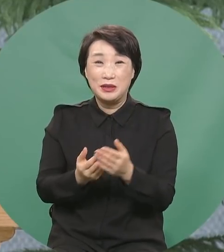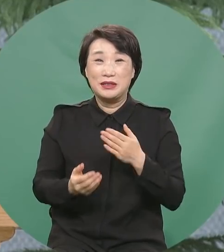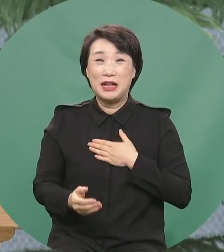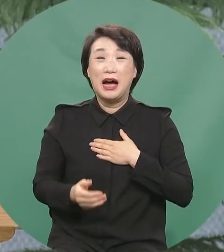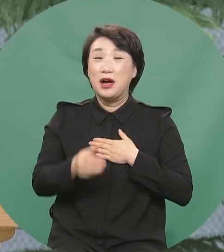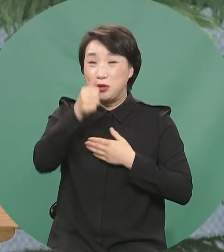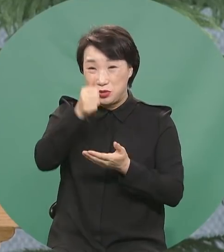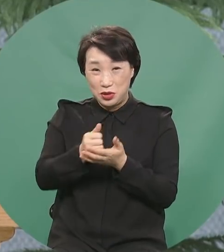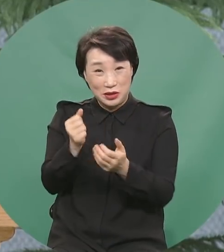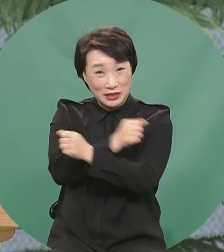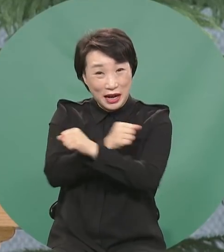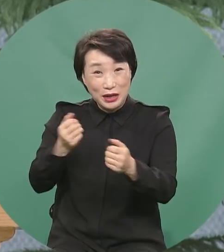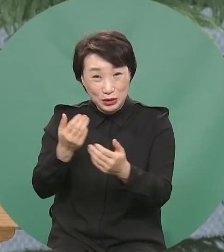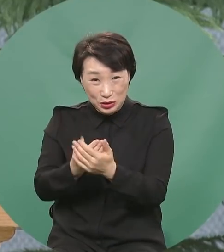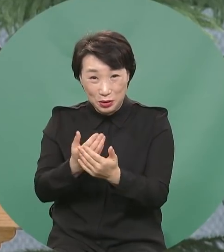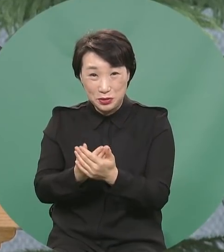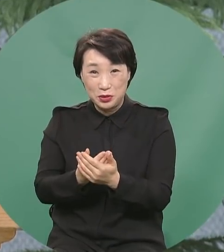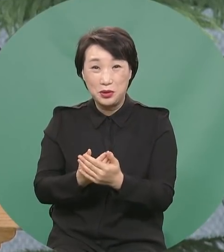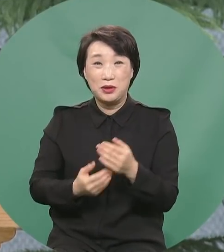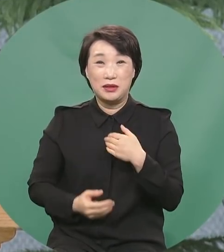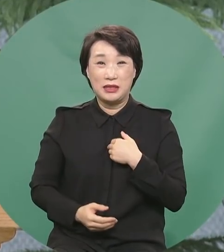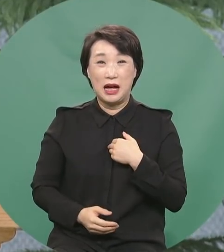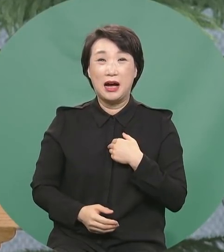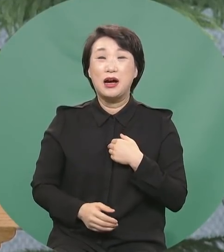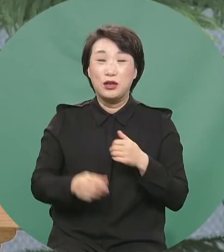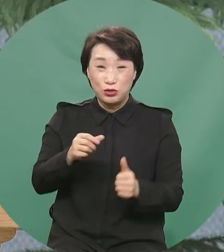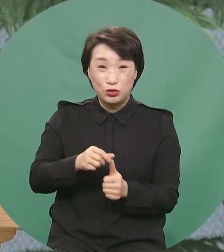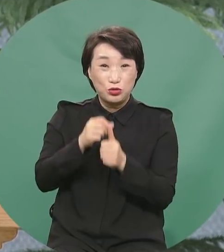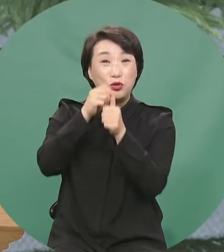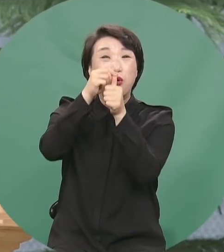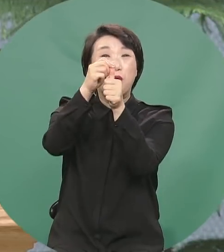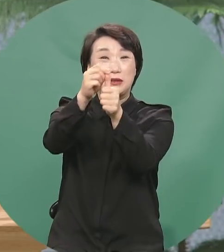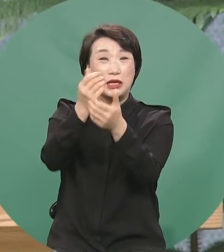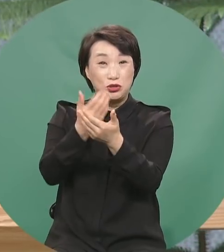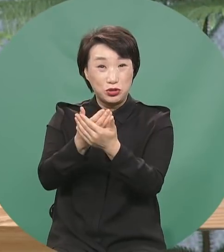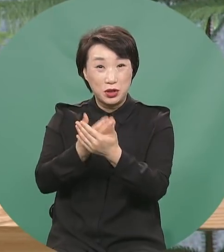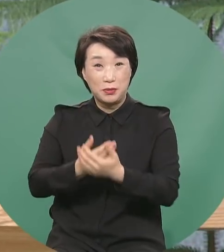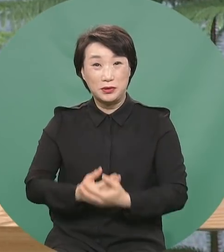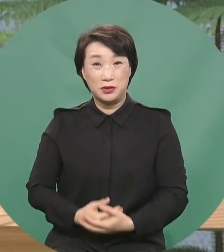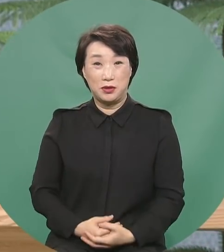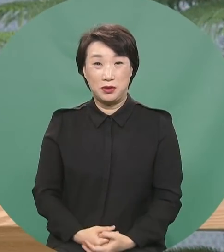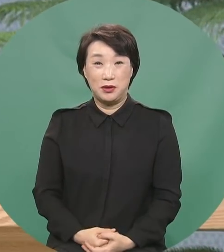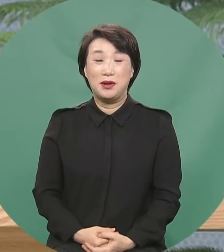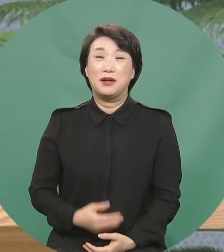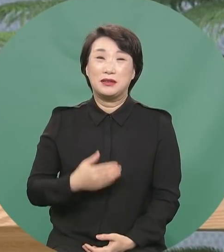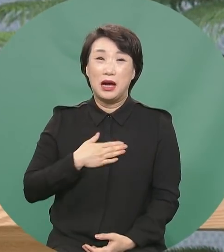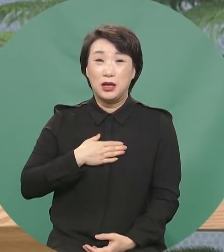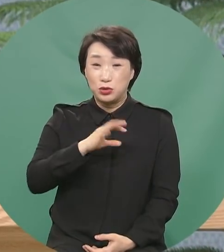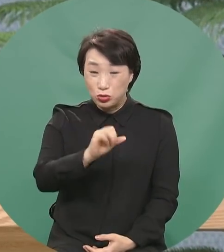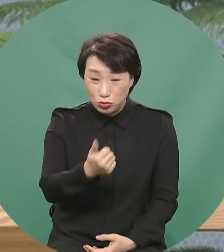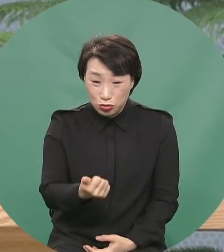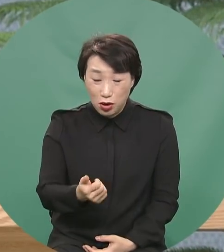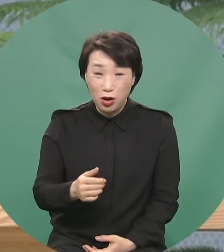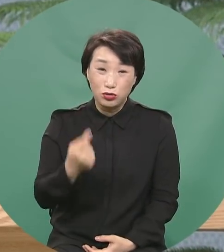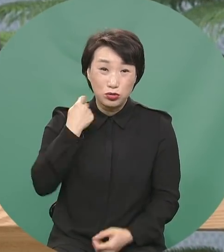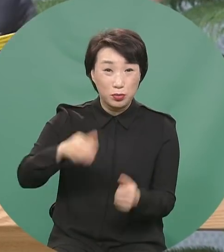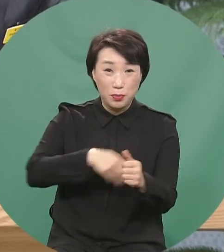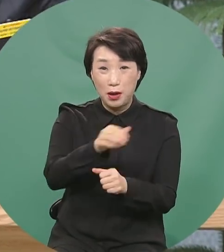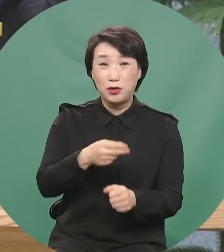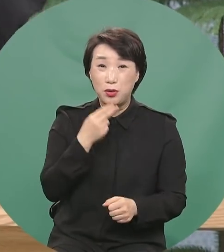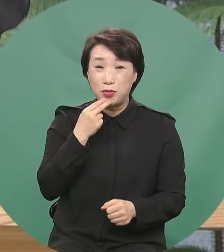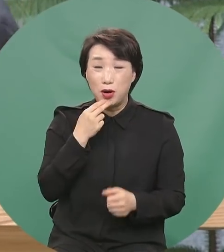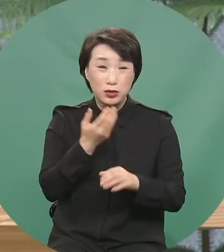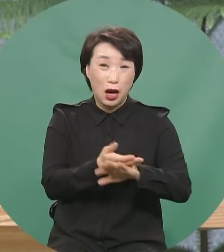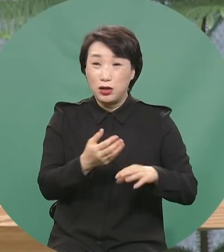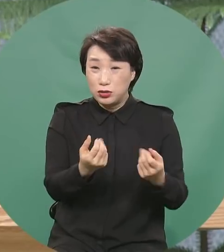나의 죄를 사하시옵소서. 나를 구원하여 주시옵소서. 난 돈이 없어서 빽이 없어서 다른